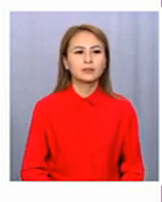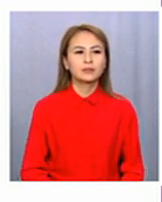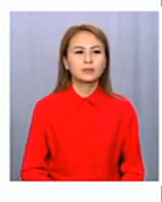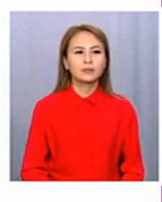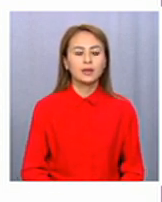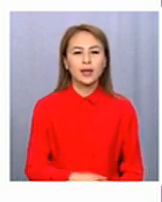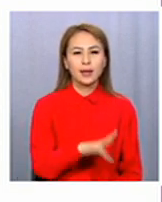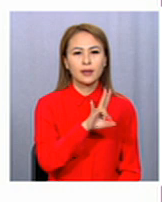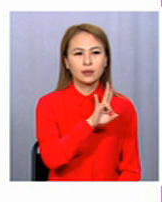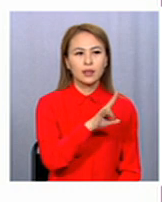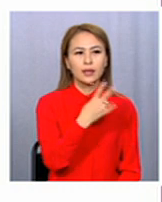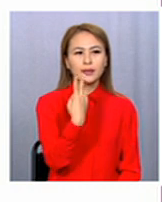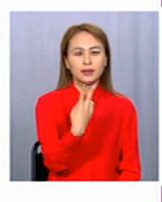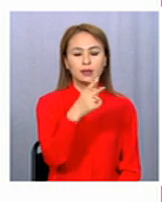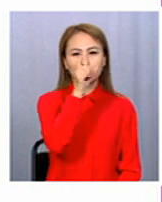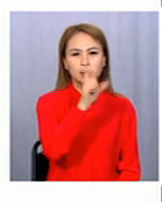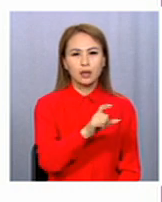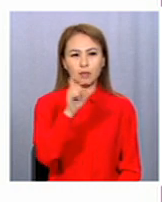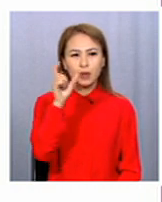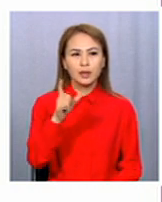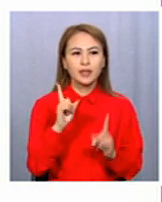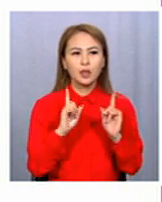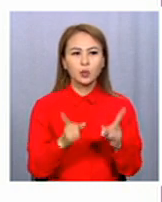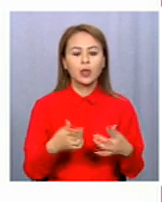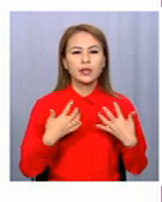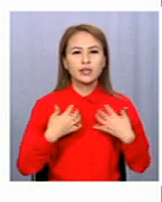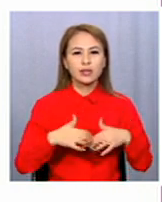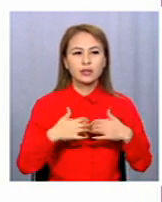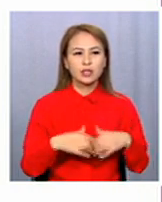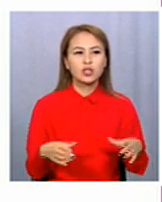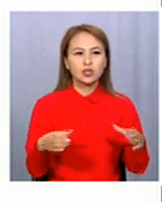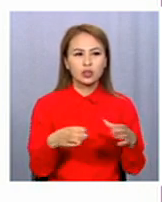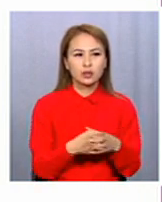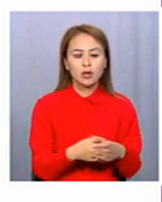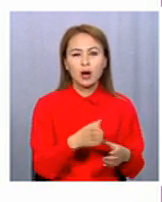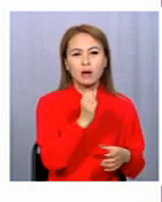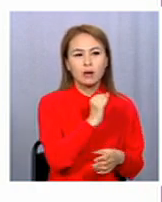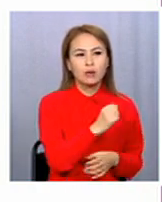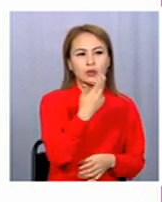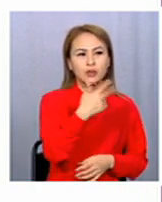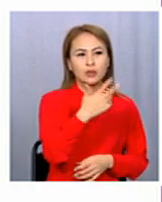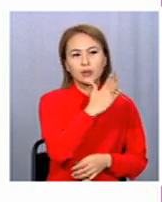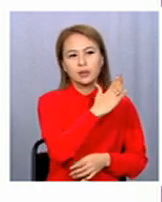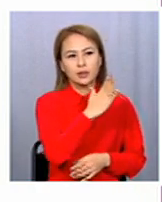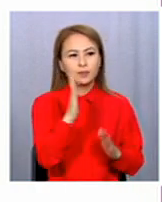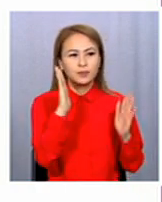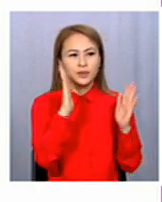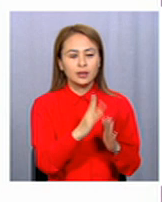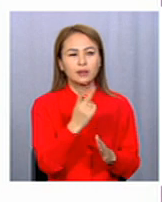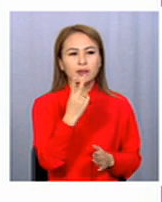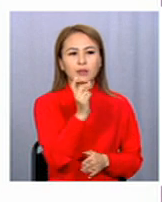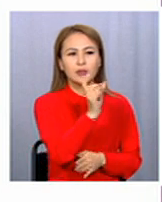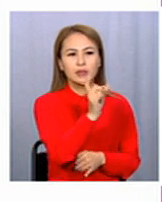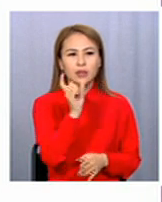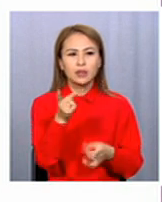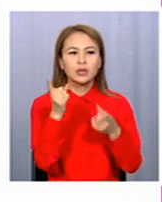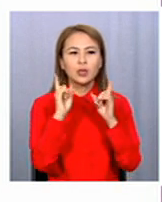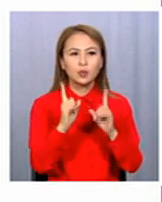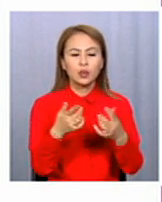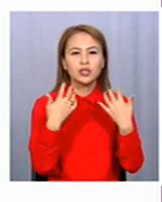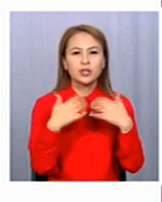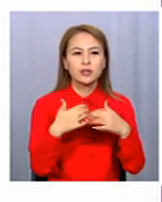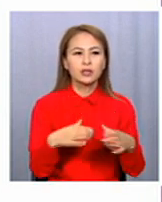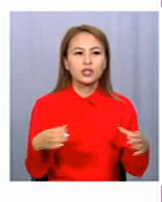Н екі таңбалы натурал сандар жиыны. А 30-дан кем 2 таңбалы натурал сандар